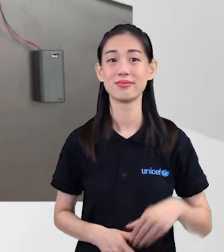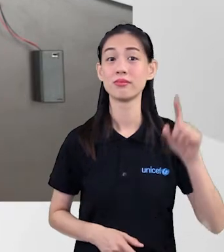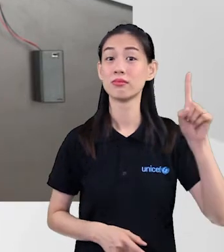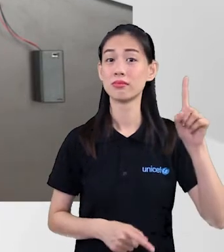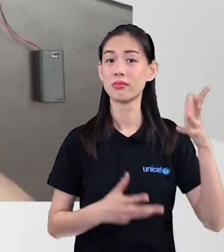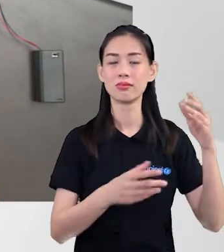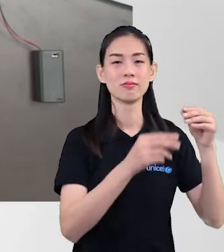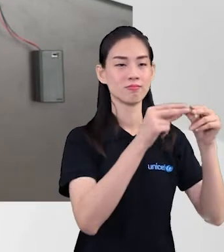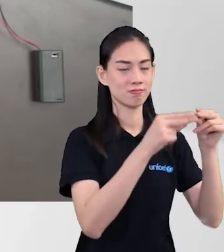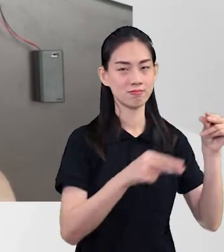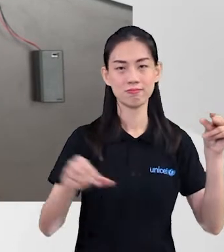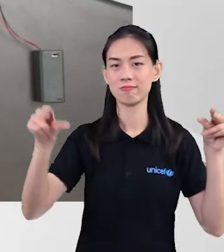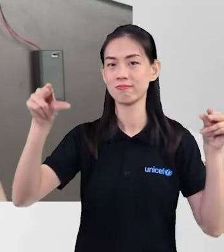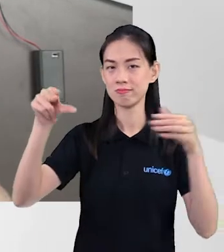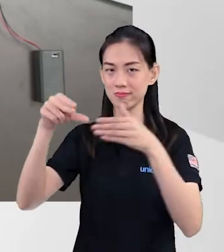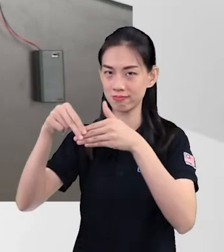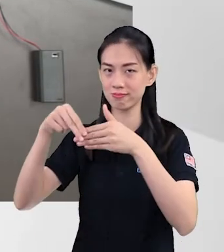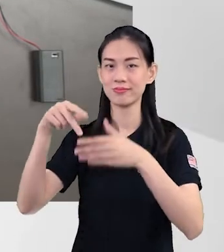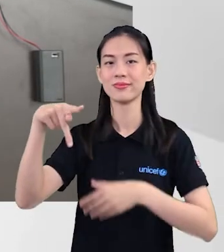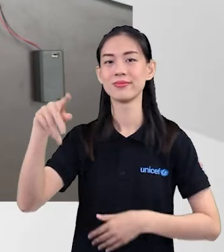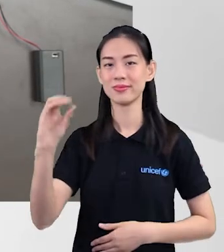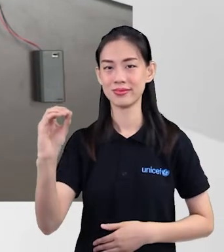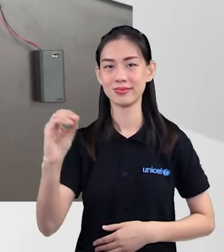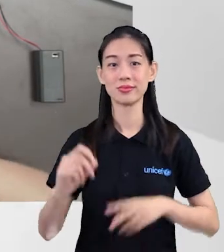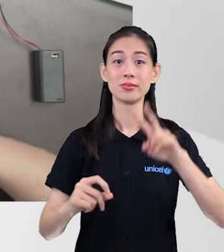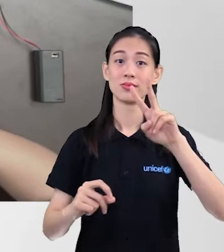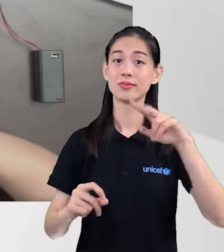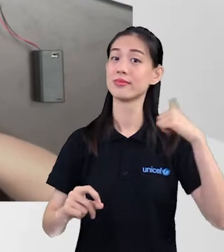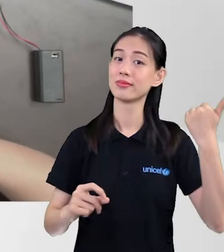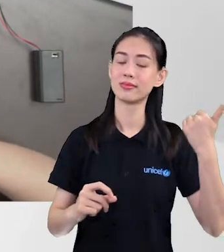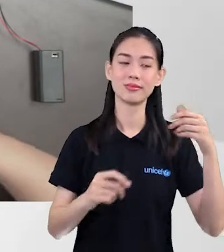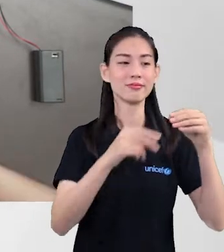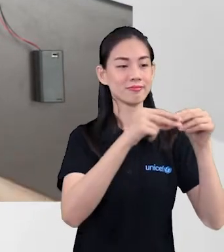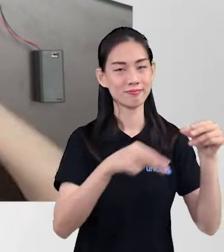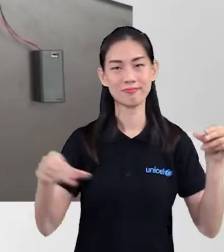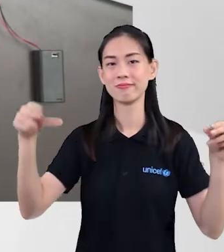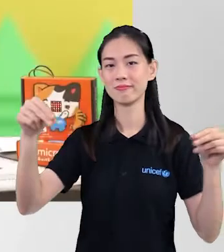Satu hujung disambungkan ke P0 dan satu lagi ke GND.